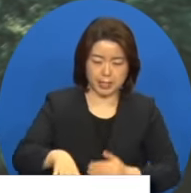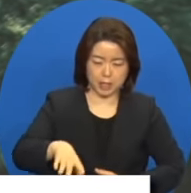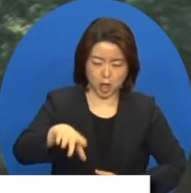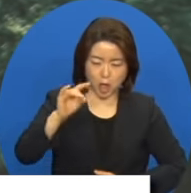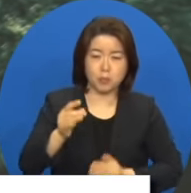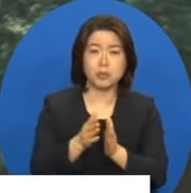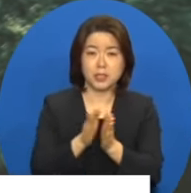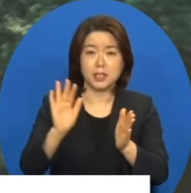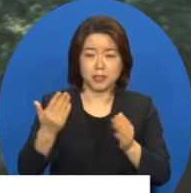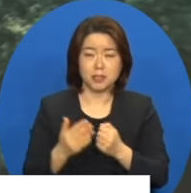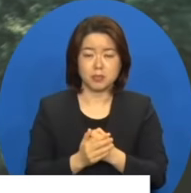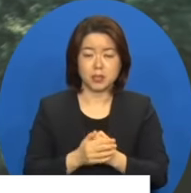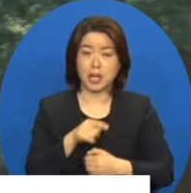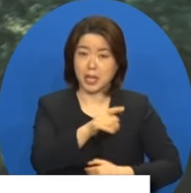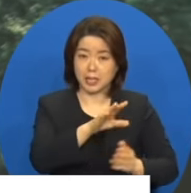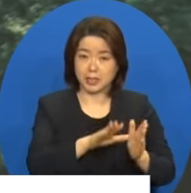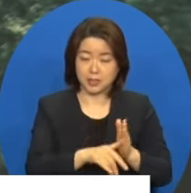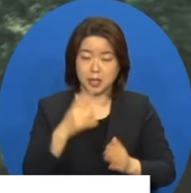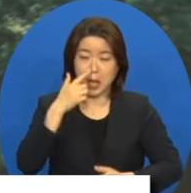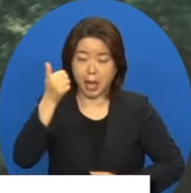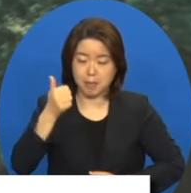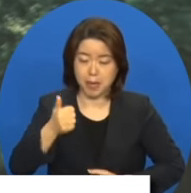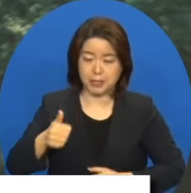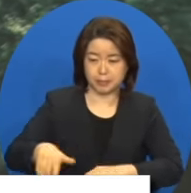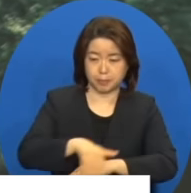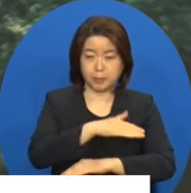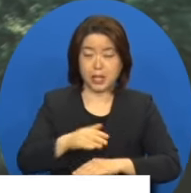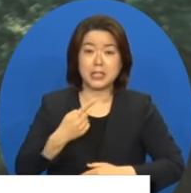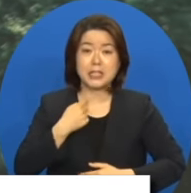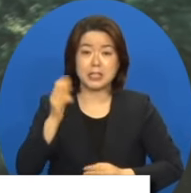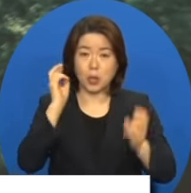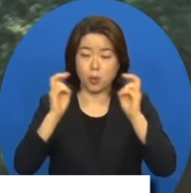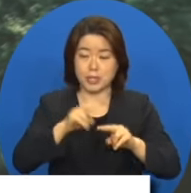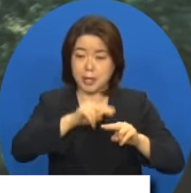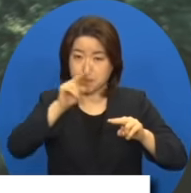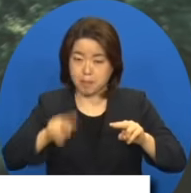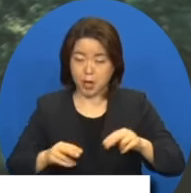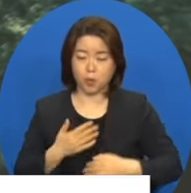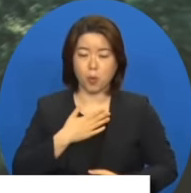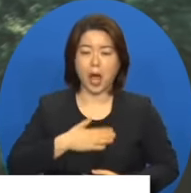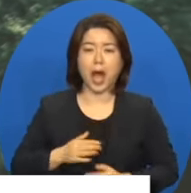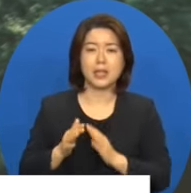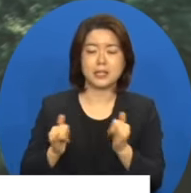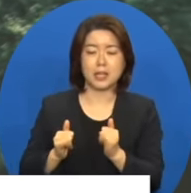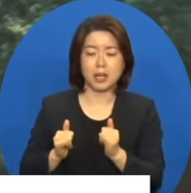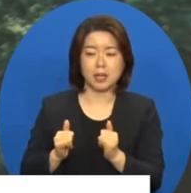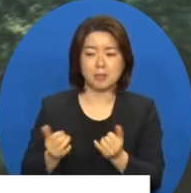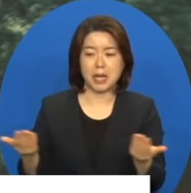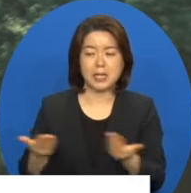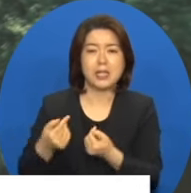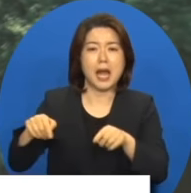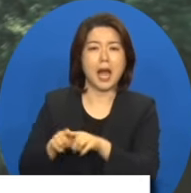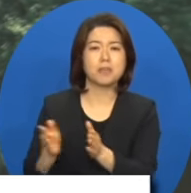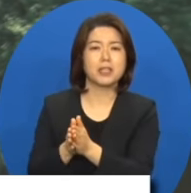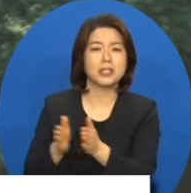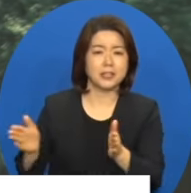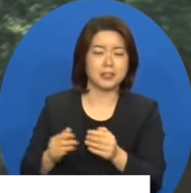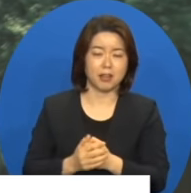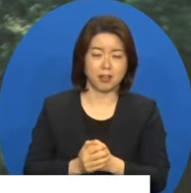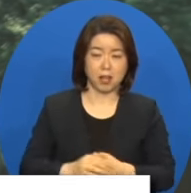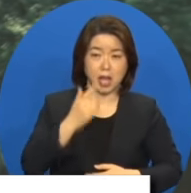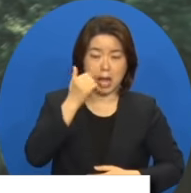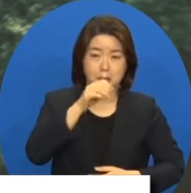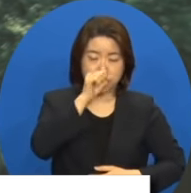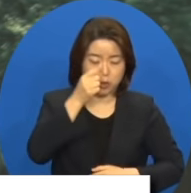시작되었습니다. 당시 아빠는 다니시던 회사를 그만두고 아는 분과 동업을 시작하실 때였습니다. 아빠가